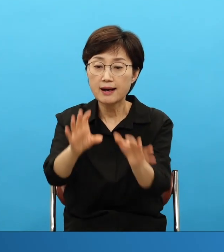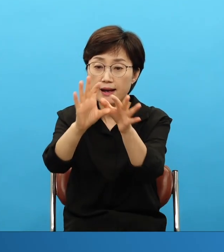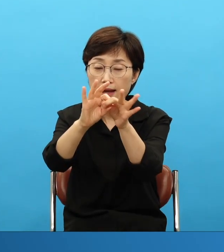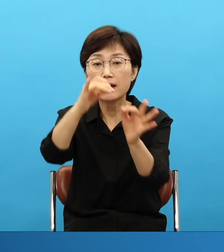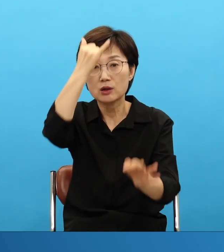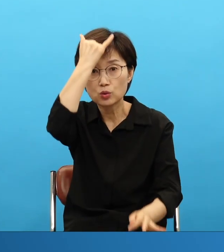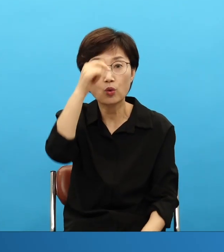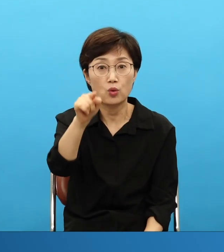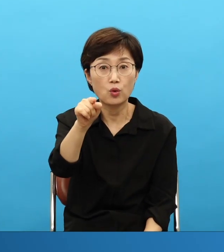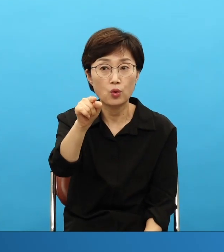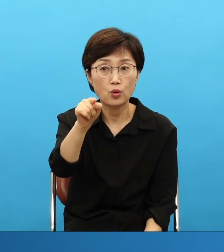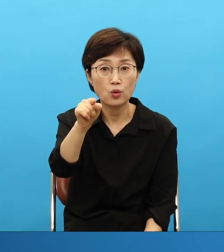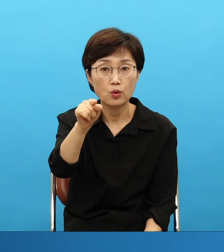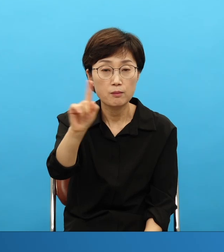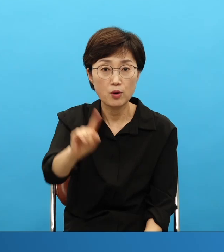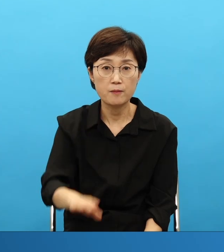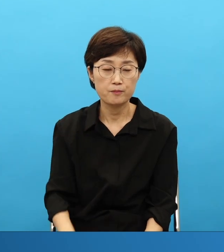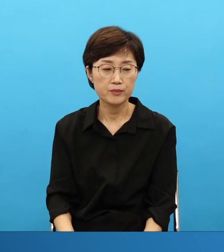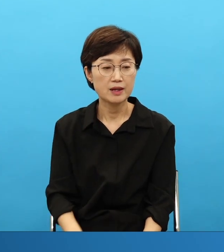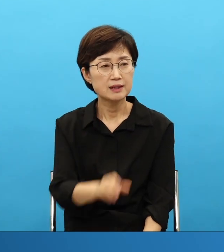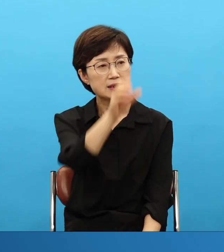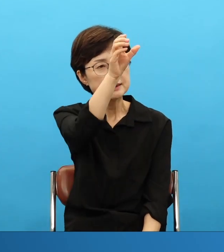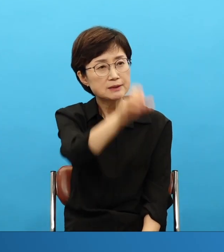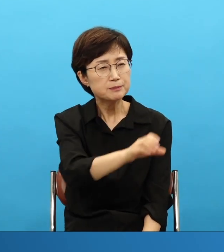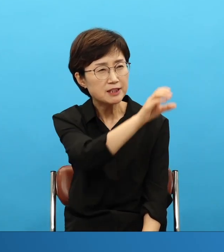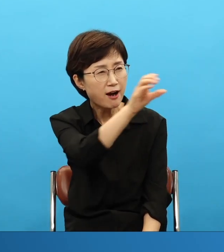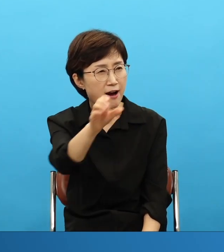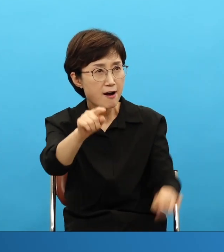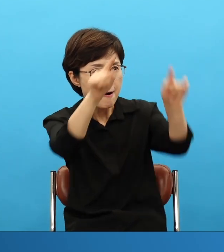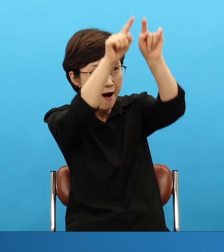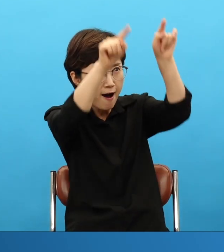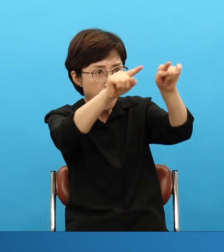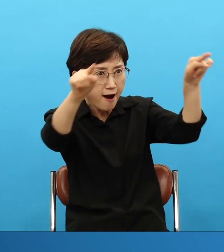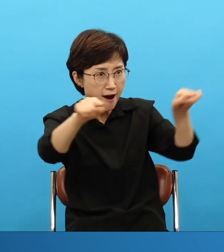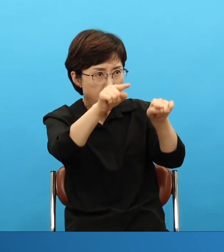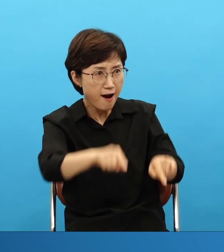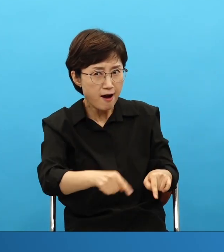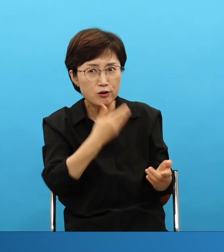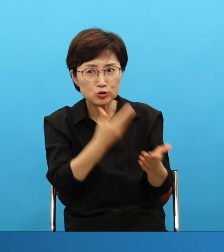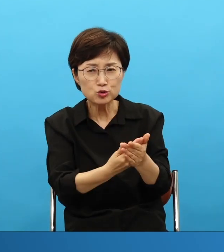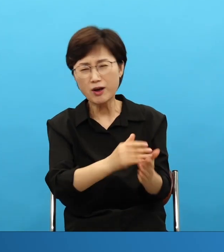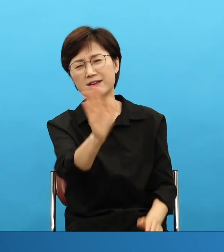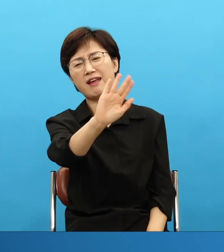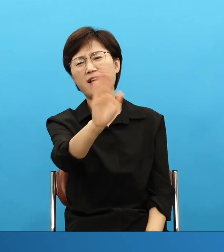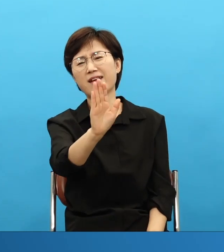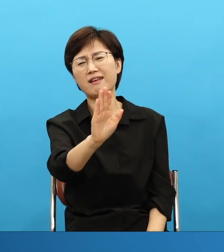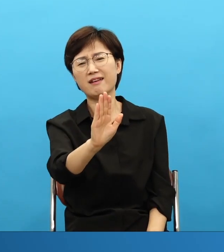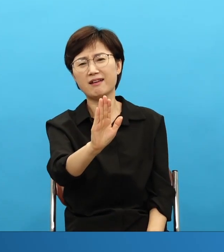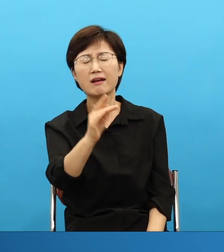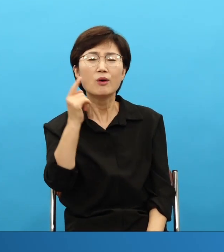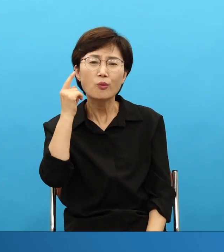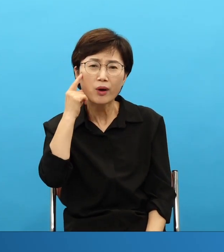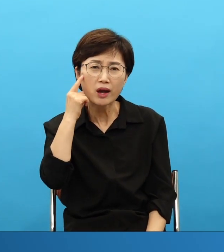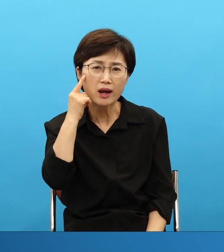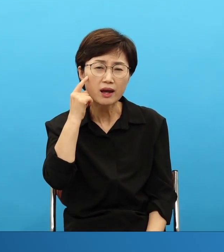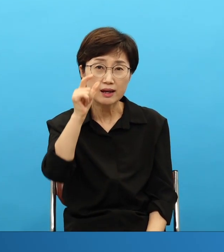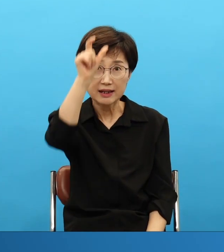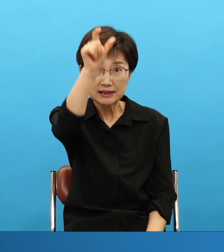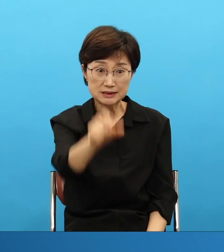되어요 십자가는 중요한 거 아닙니다 십자가는 로마의 사형입니다